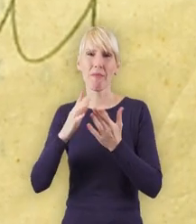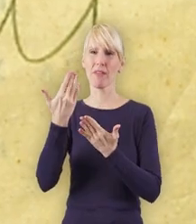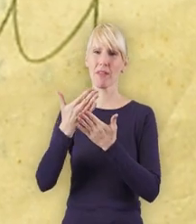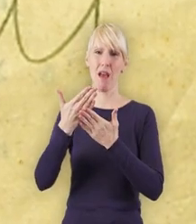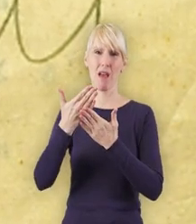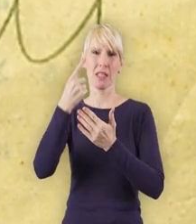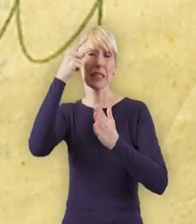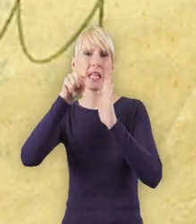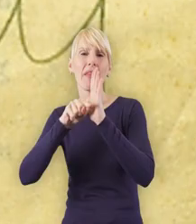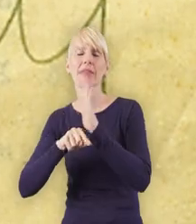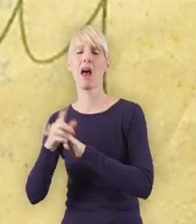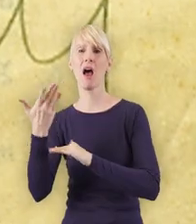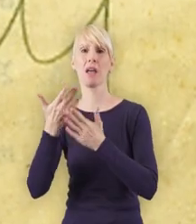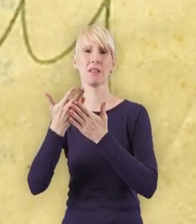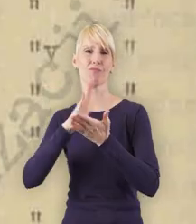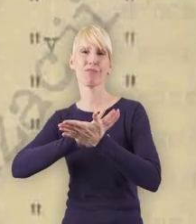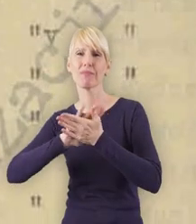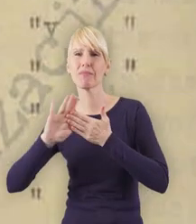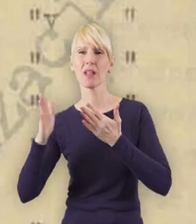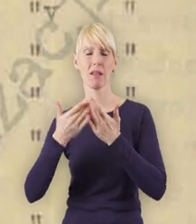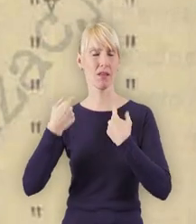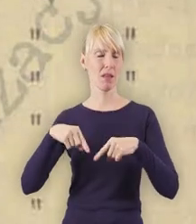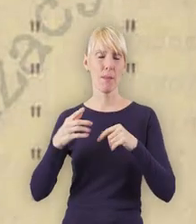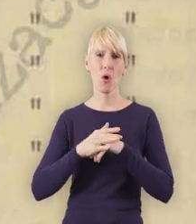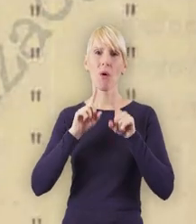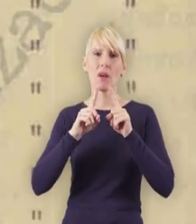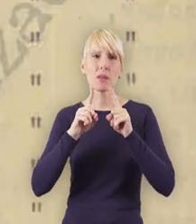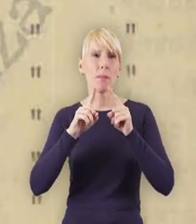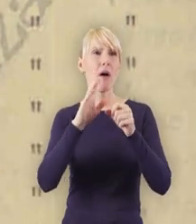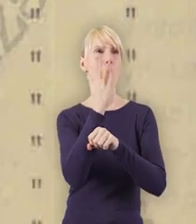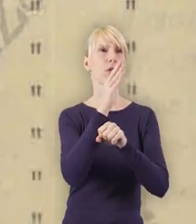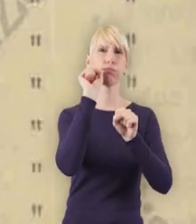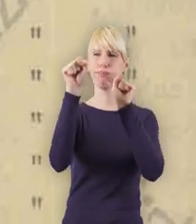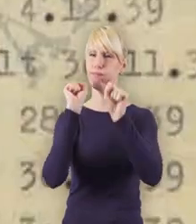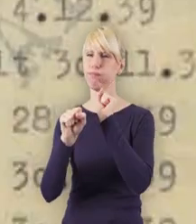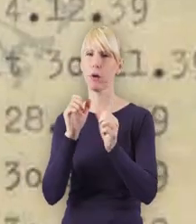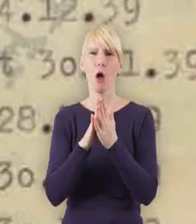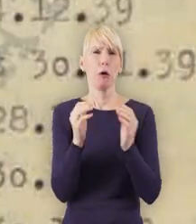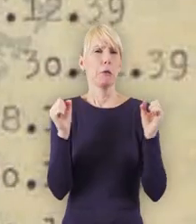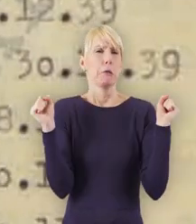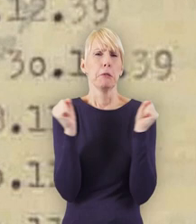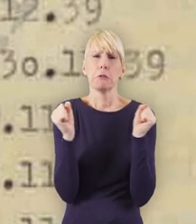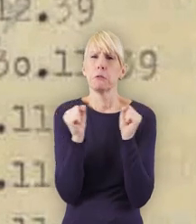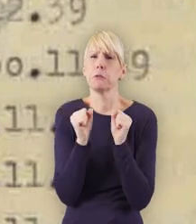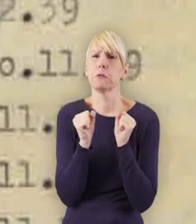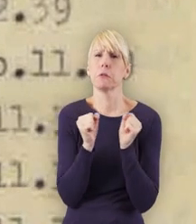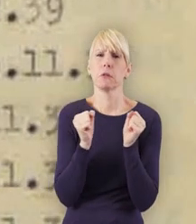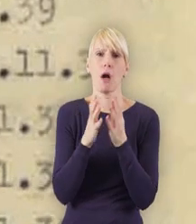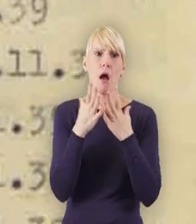sanitarnych. Powybijane okna powodowały, że w salach więziennych panował chłód i